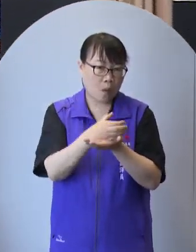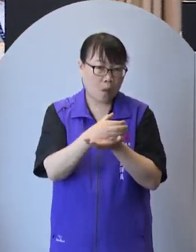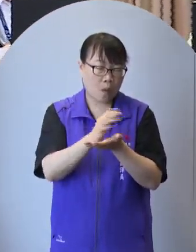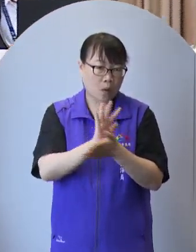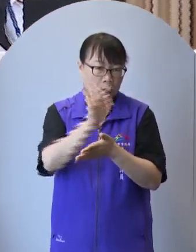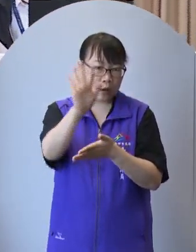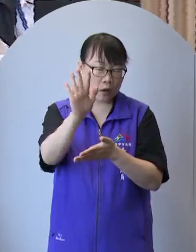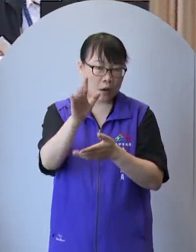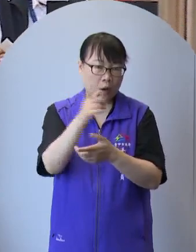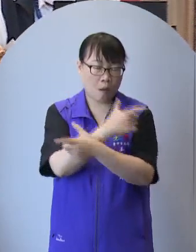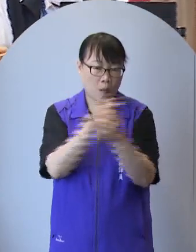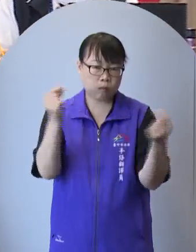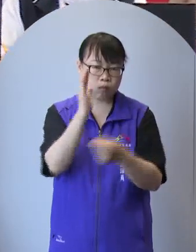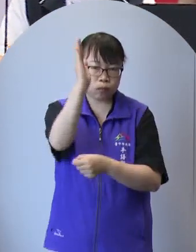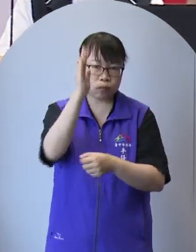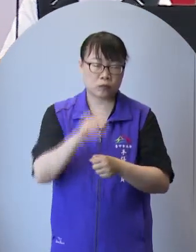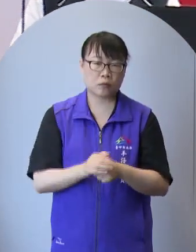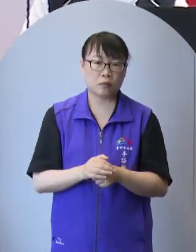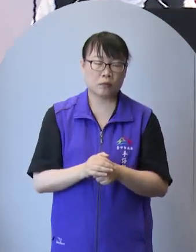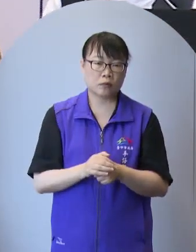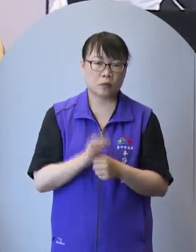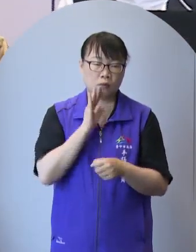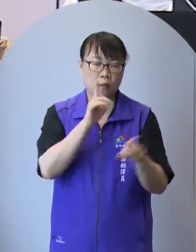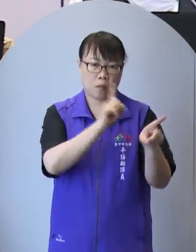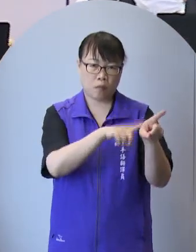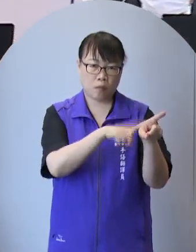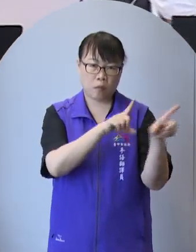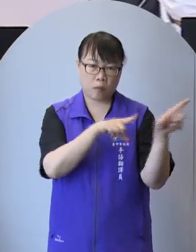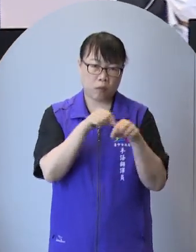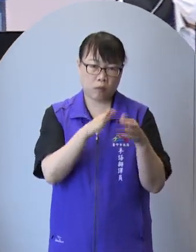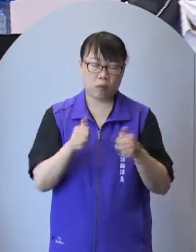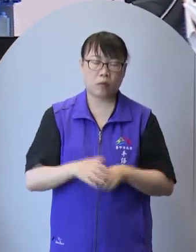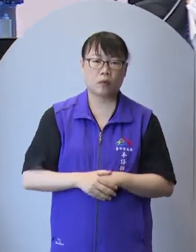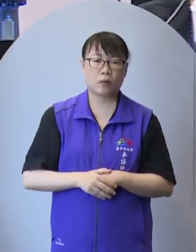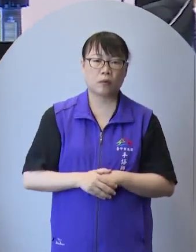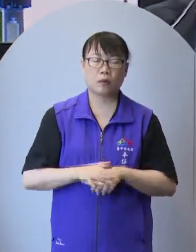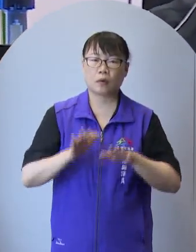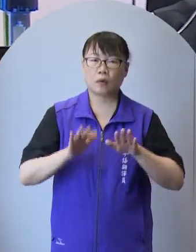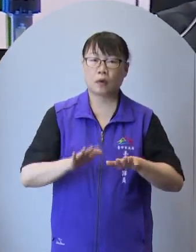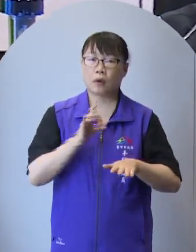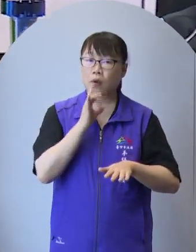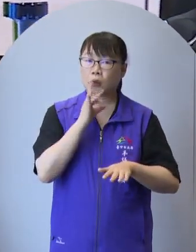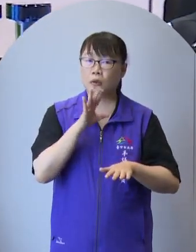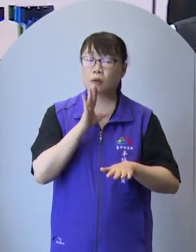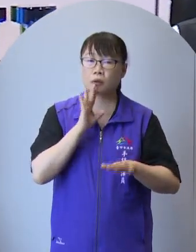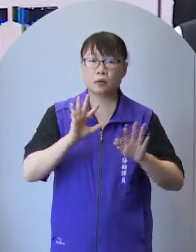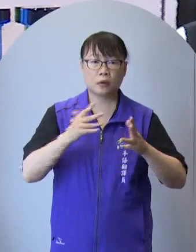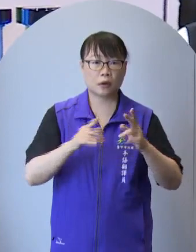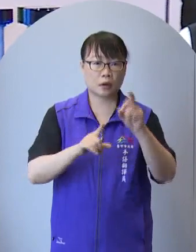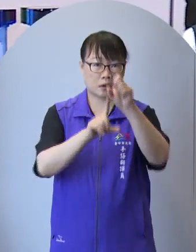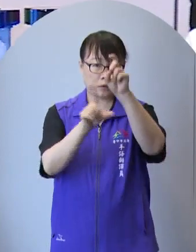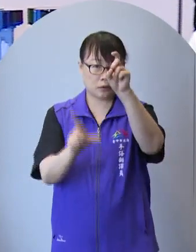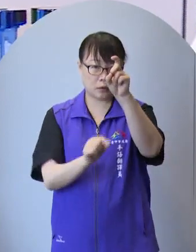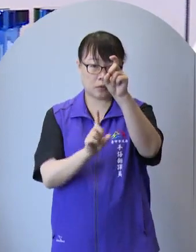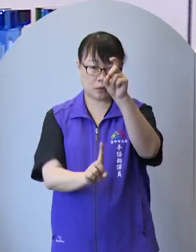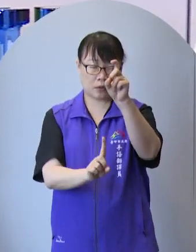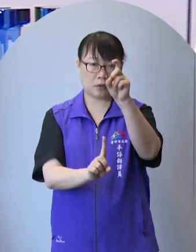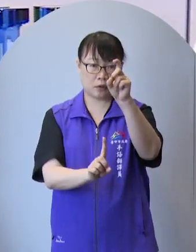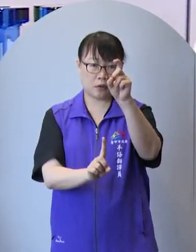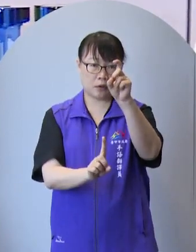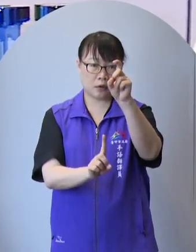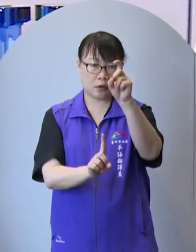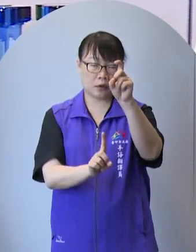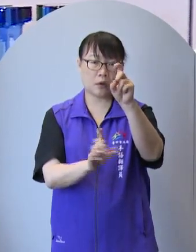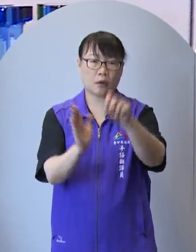呢，就陆续开始按照这个国家的规定开始实施。那本市定10月1号哈，我们大概